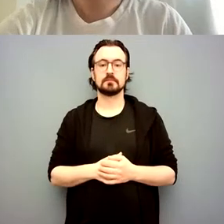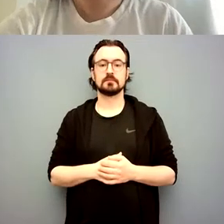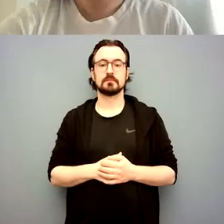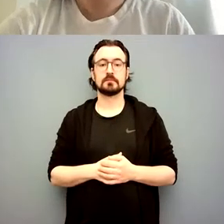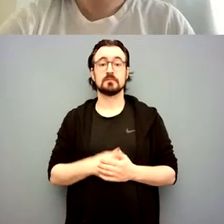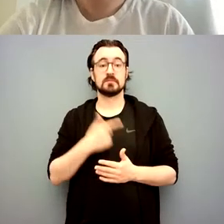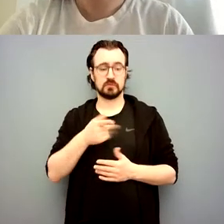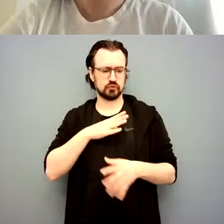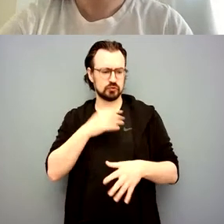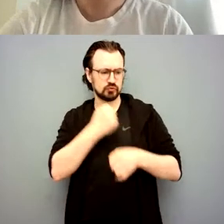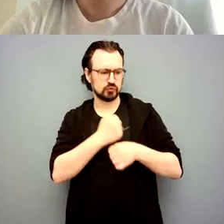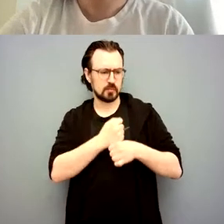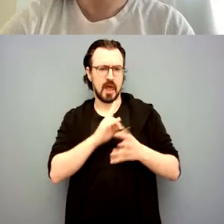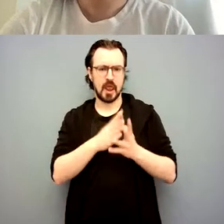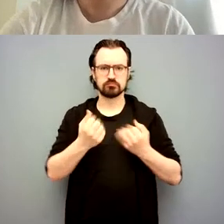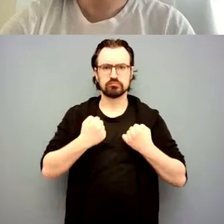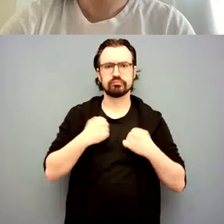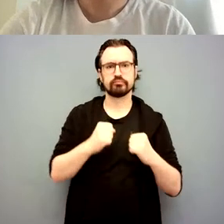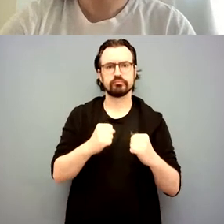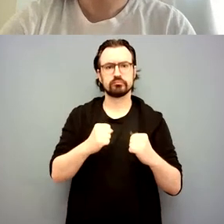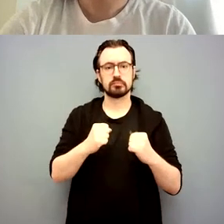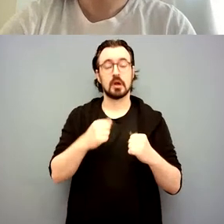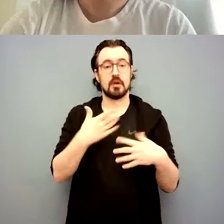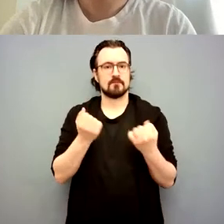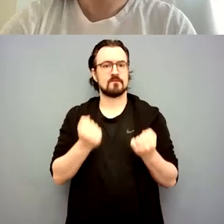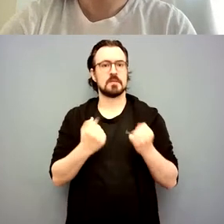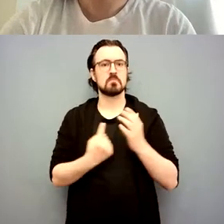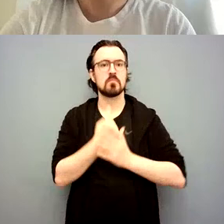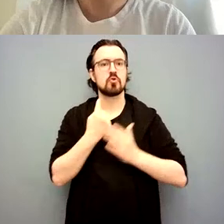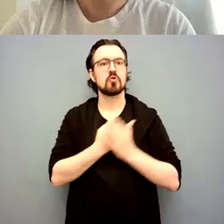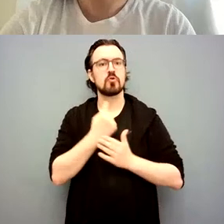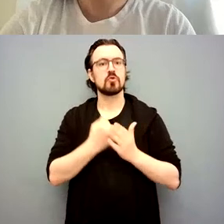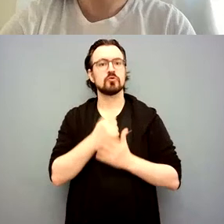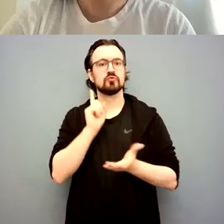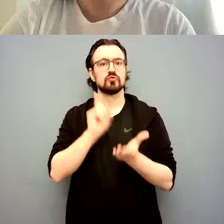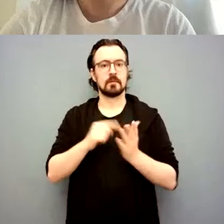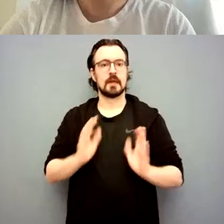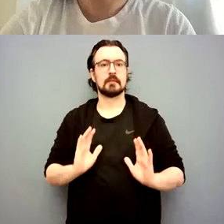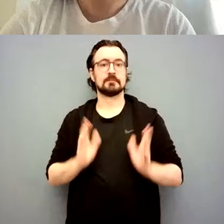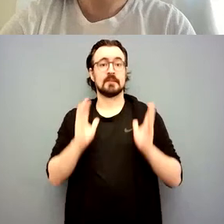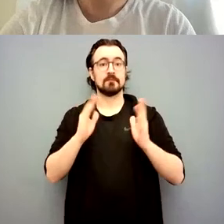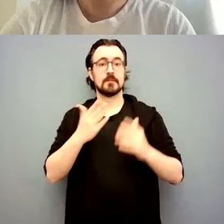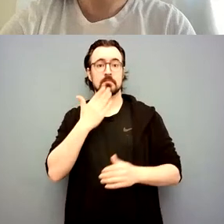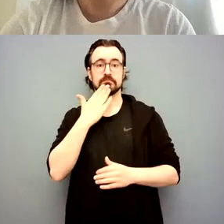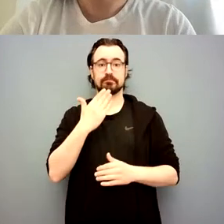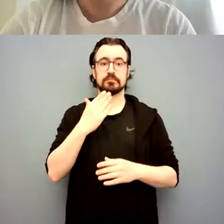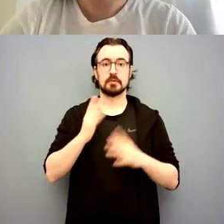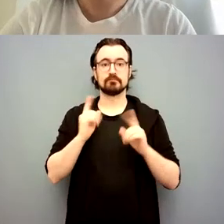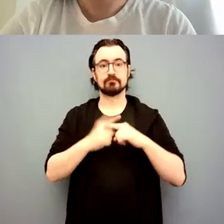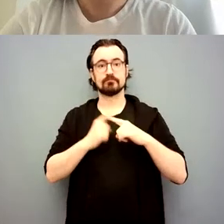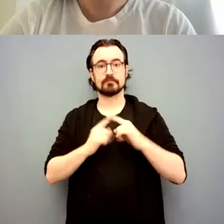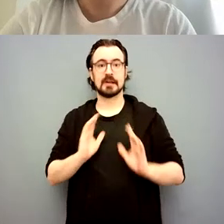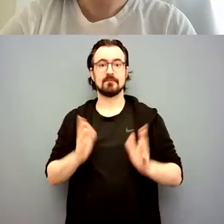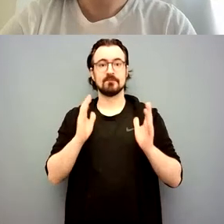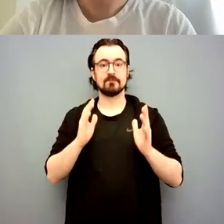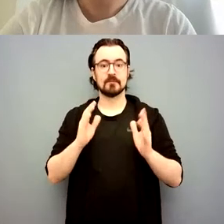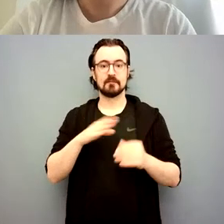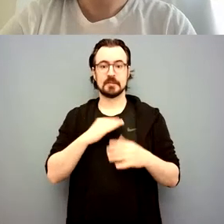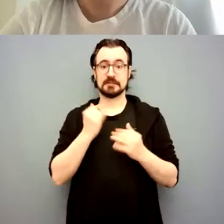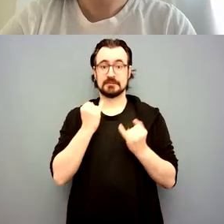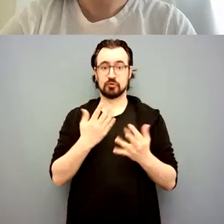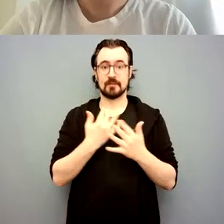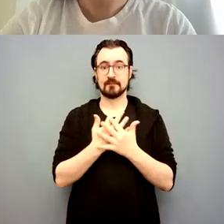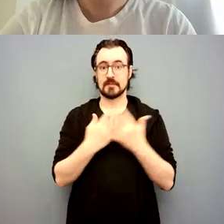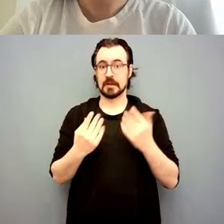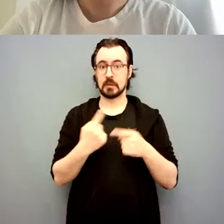ett jobb eller en sysselsättning, det är en viktig möjlighet för att leva ett gott liv. Det finns idag till exempel flertalet